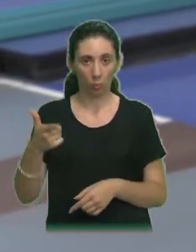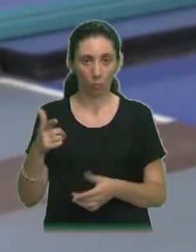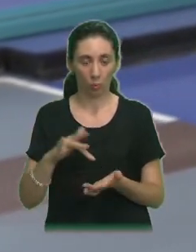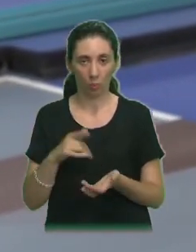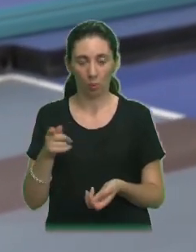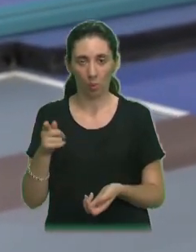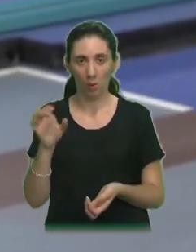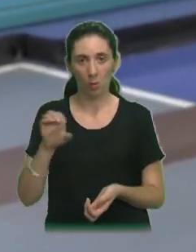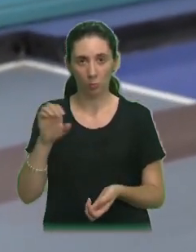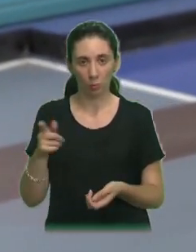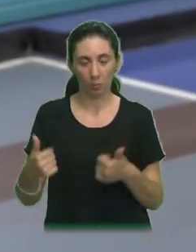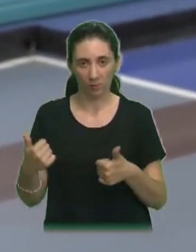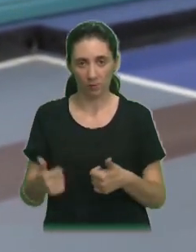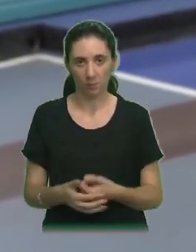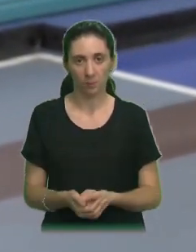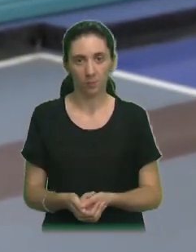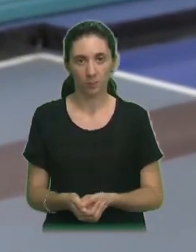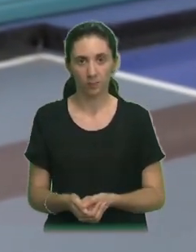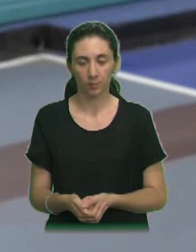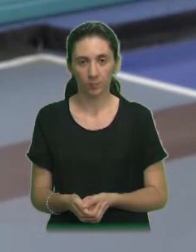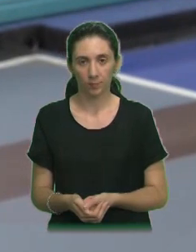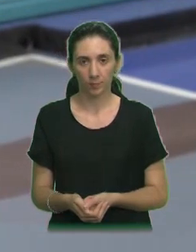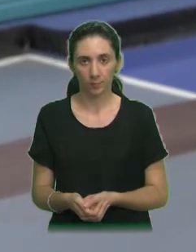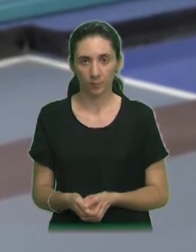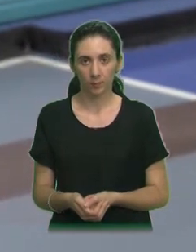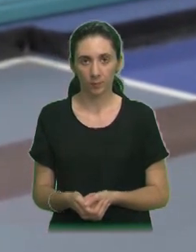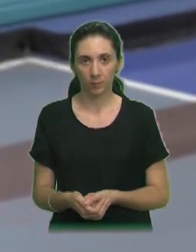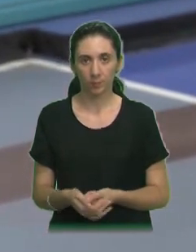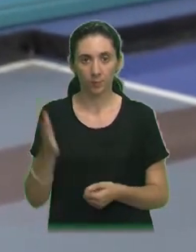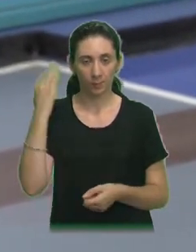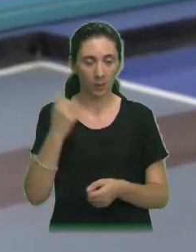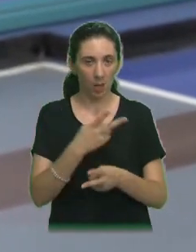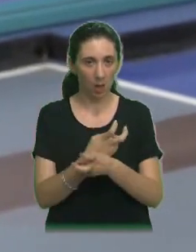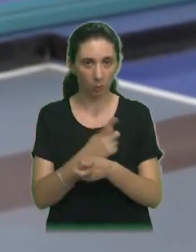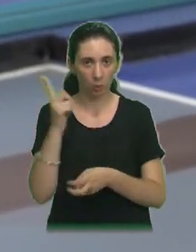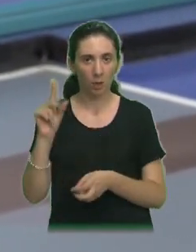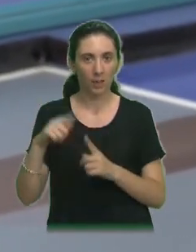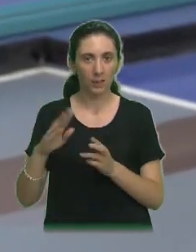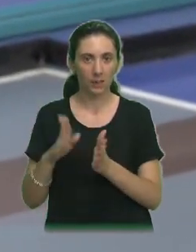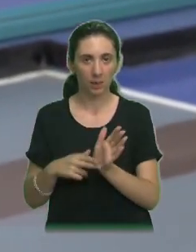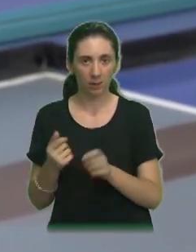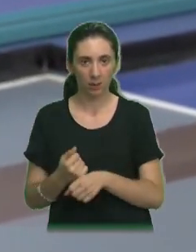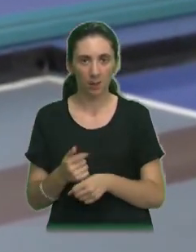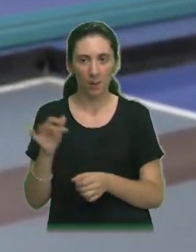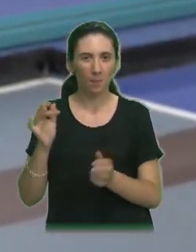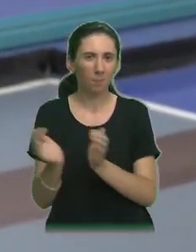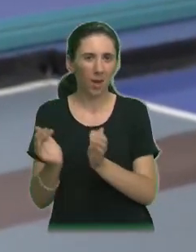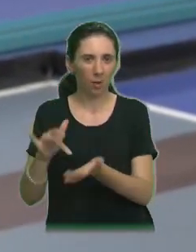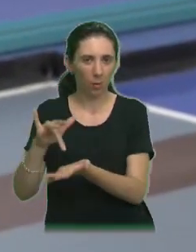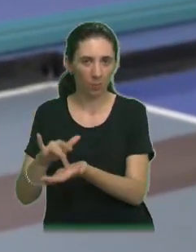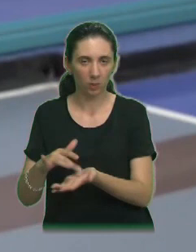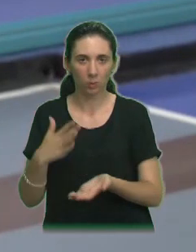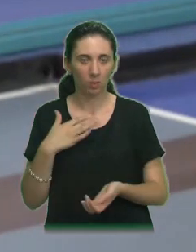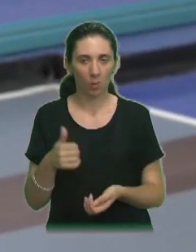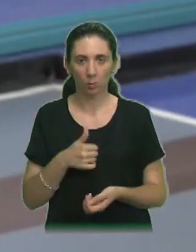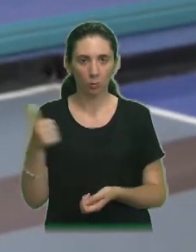prvenstvo i ono je bilo u Austriji. Jedno malo mjestašce koji ima